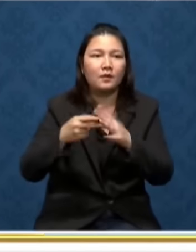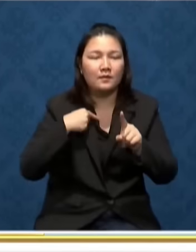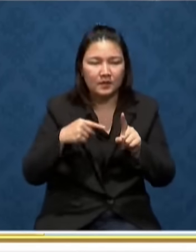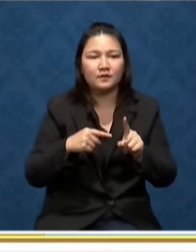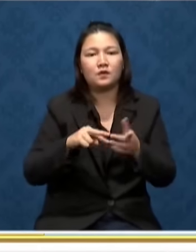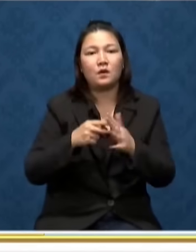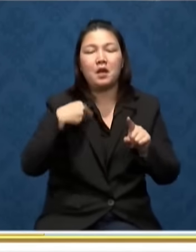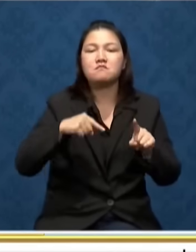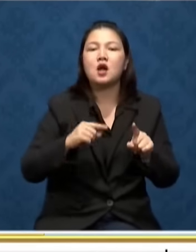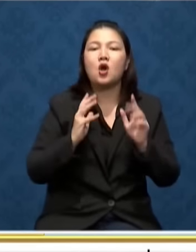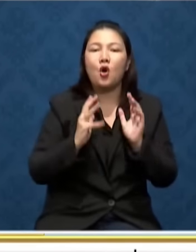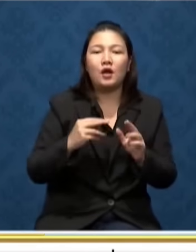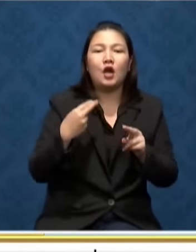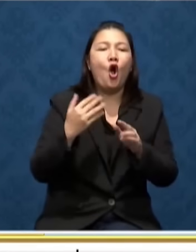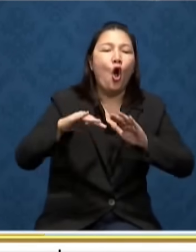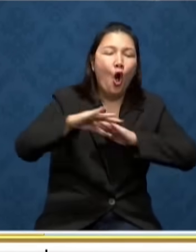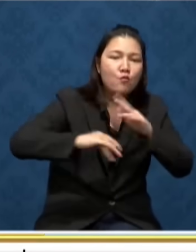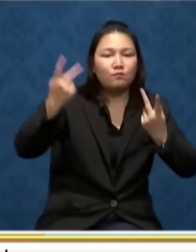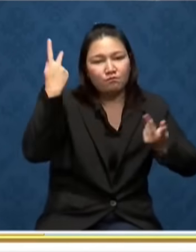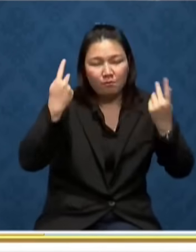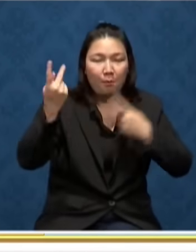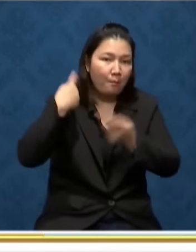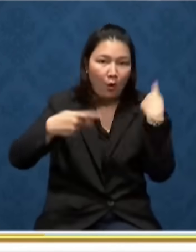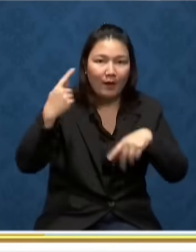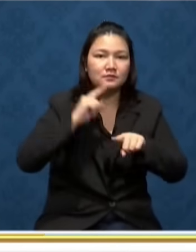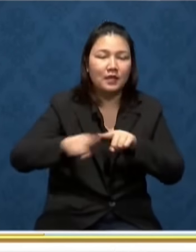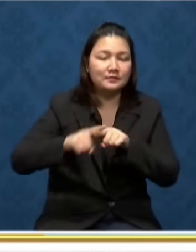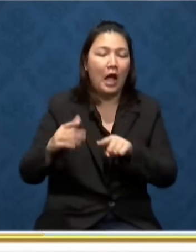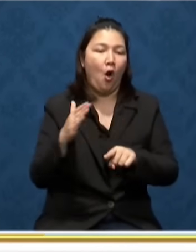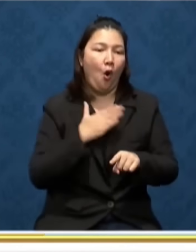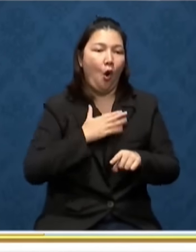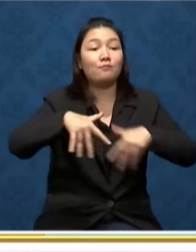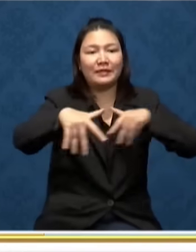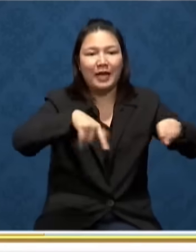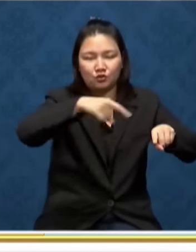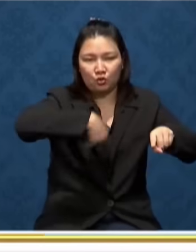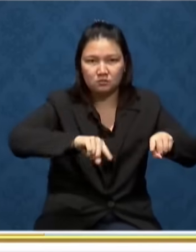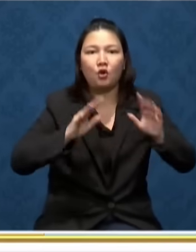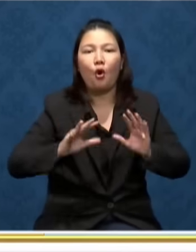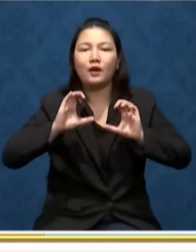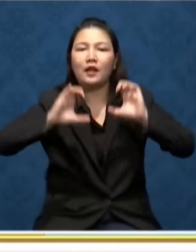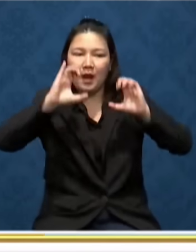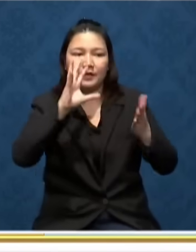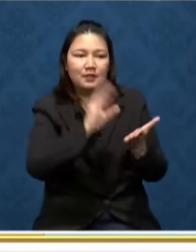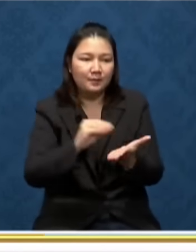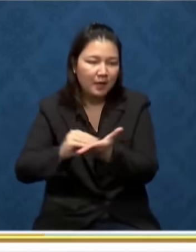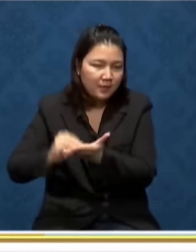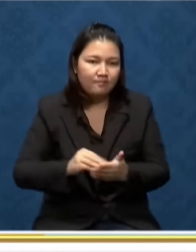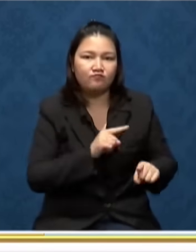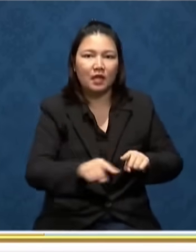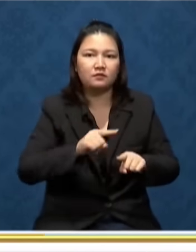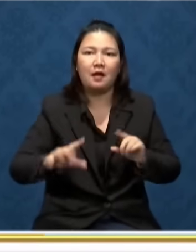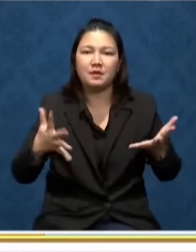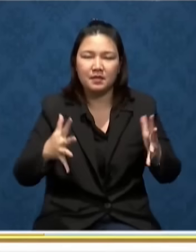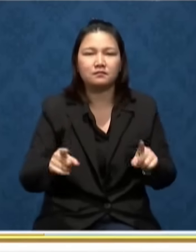ก็ไม่เคยมีมาตรการดูแลอย่างรัดกุม 6กันยายน2564ถ้าจำกันได้ประวัติคนไข้ 16ล้านคน